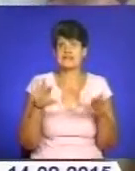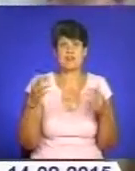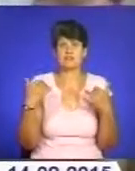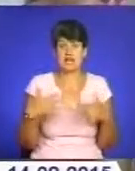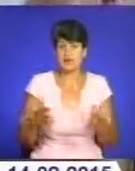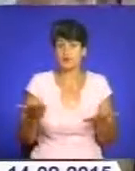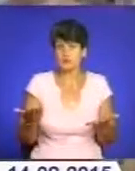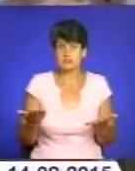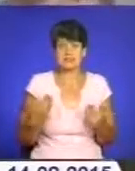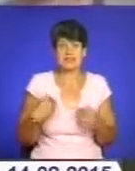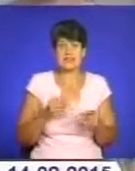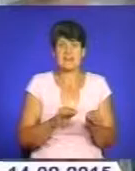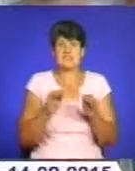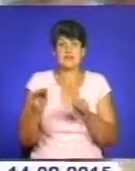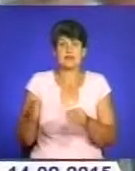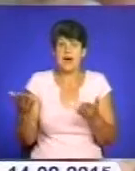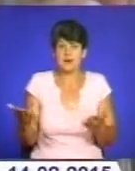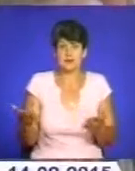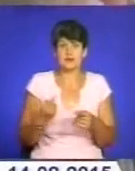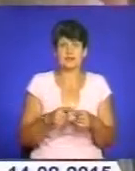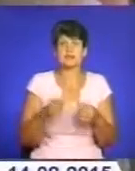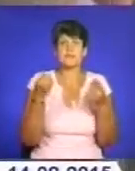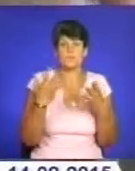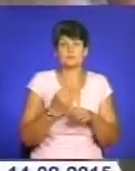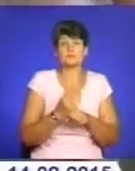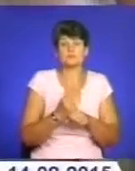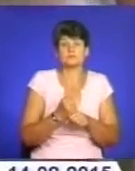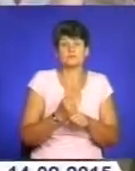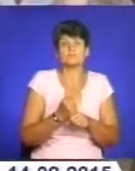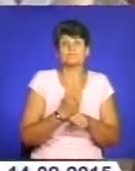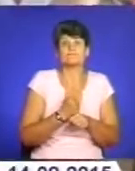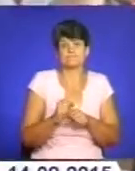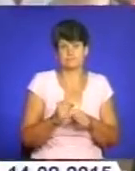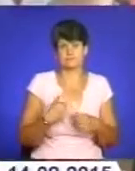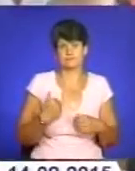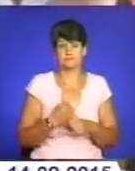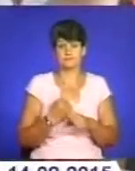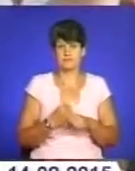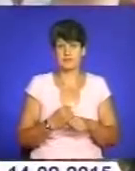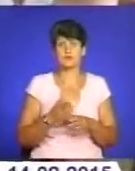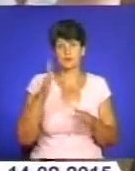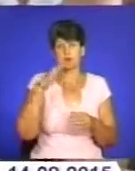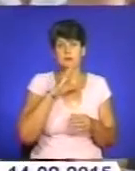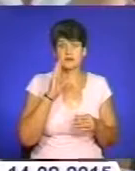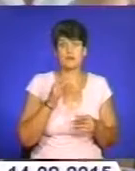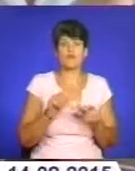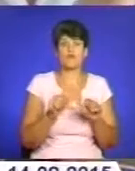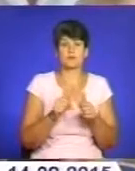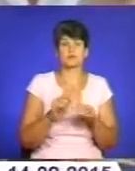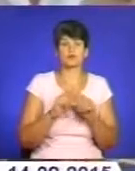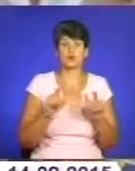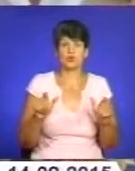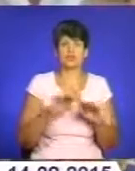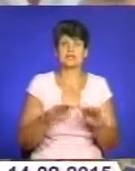то, відповідно, це не відкладення, а це просто змушені ми так чинити. Якщо тут є батьки, які оформляються в школу, в